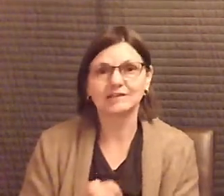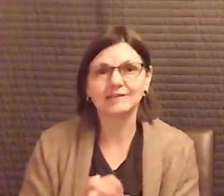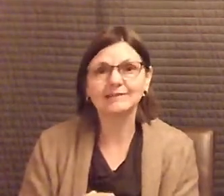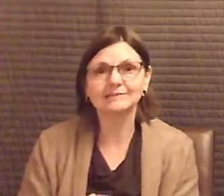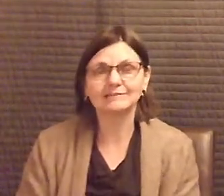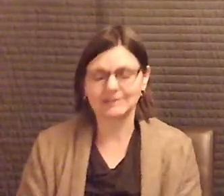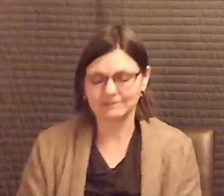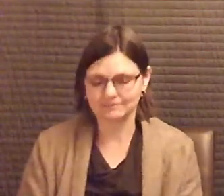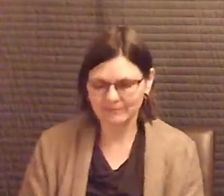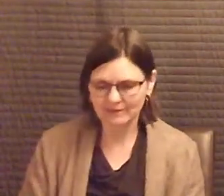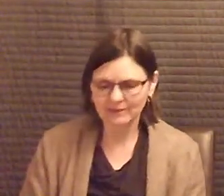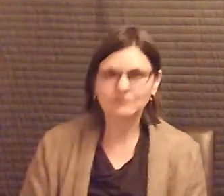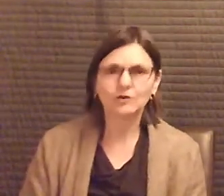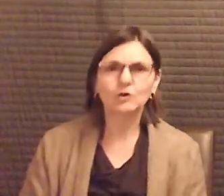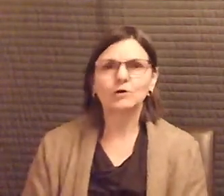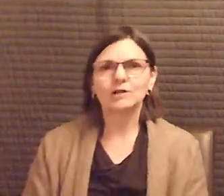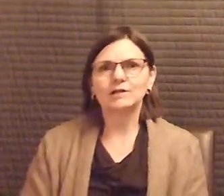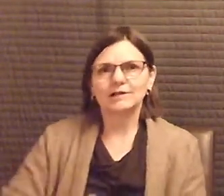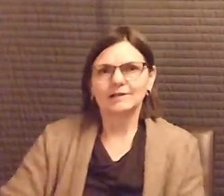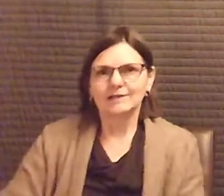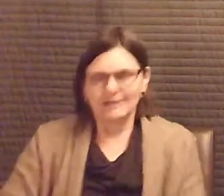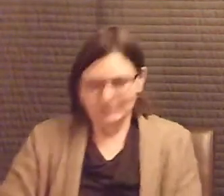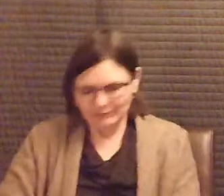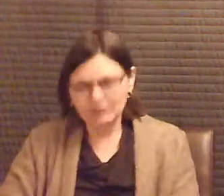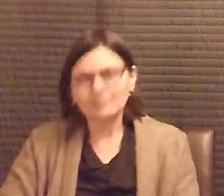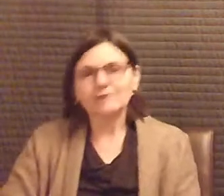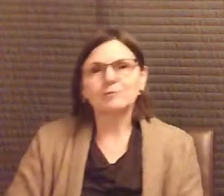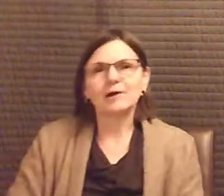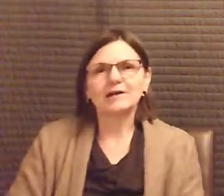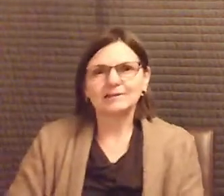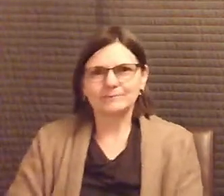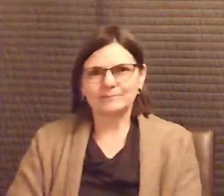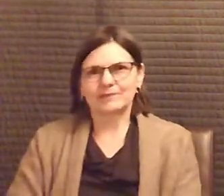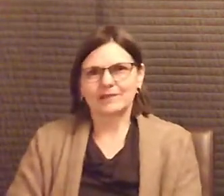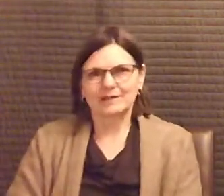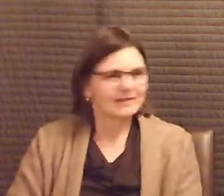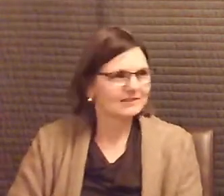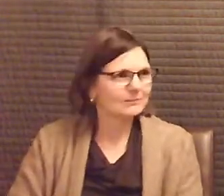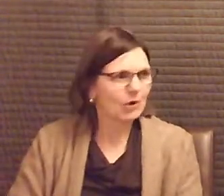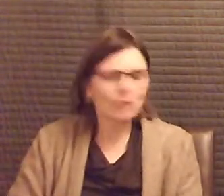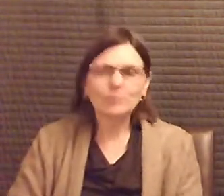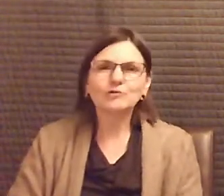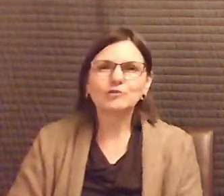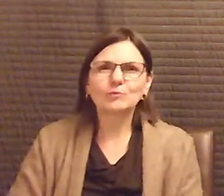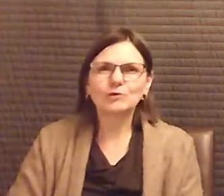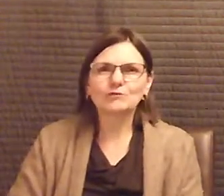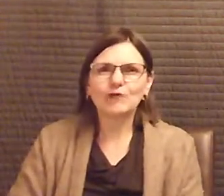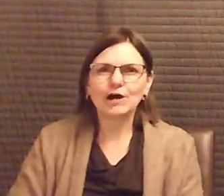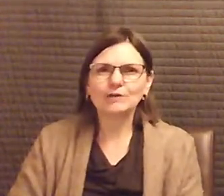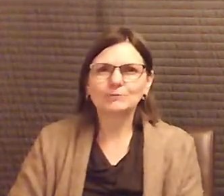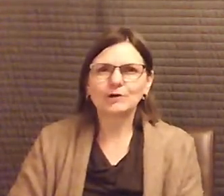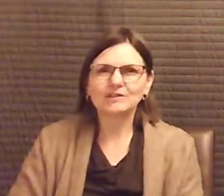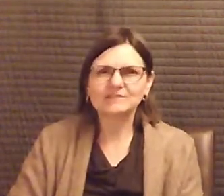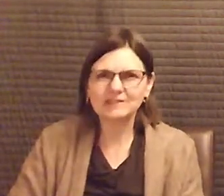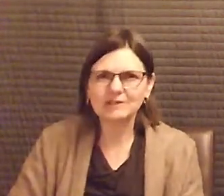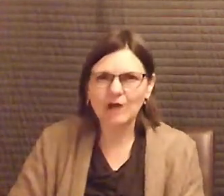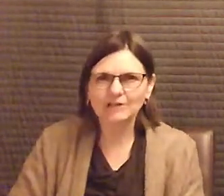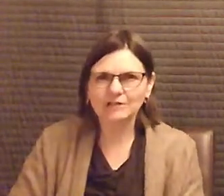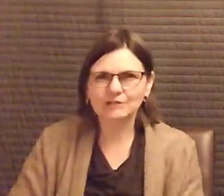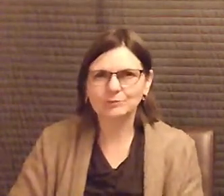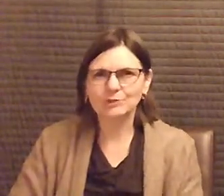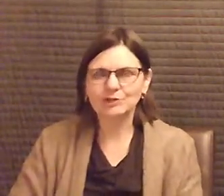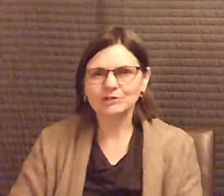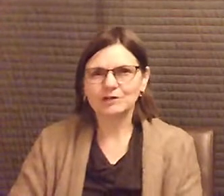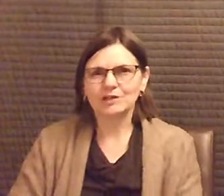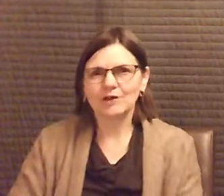woord in jezus naam zo welkom bij februari let the open voor de website begonnen sigar